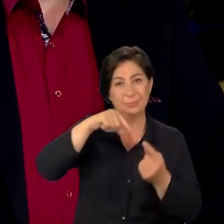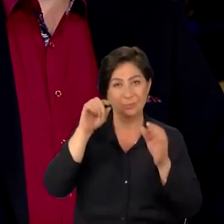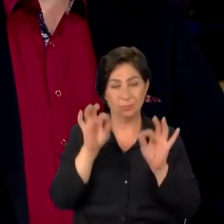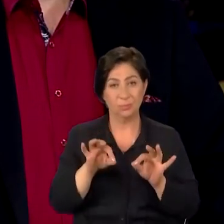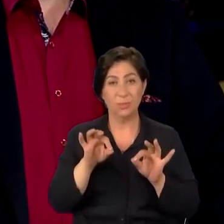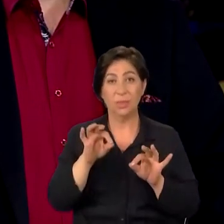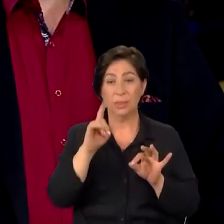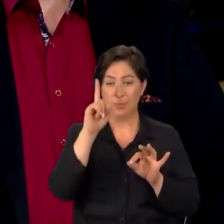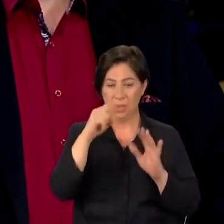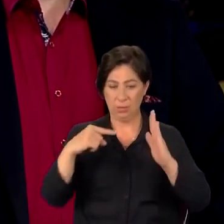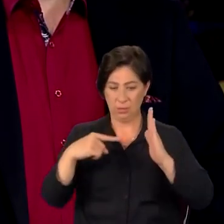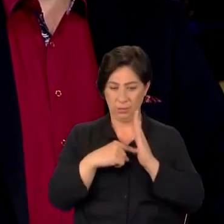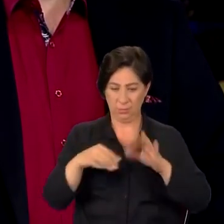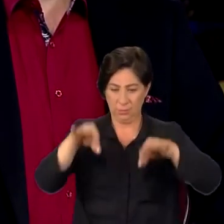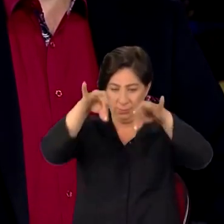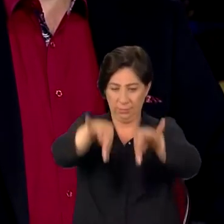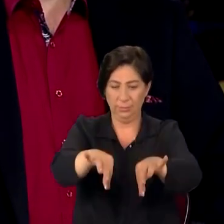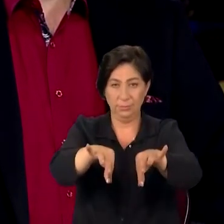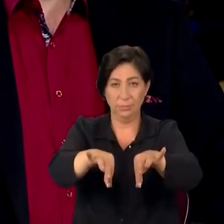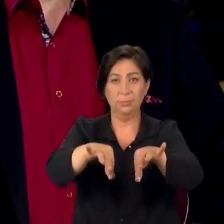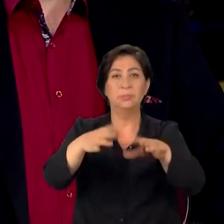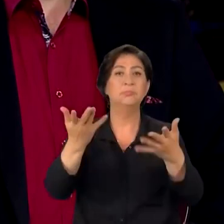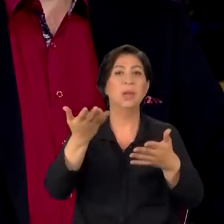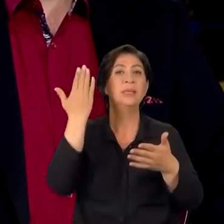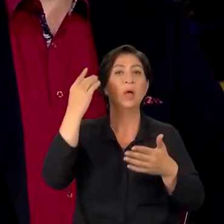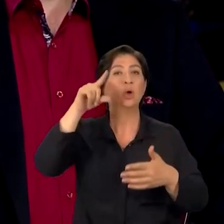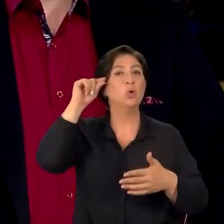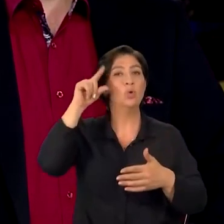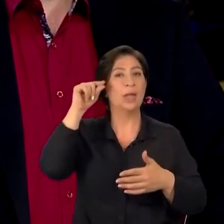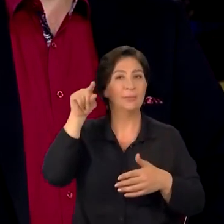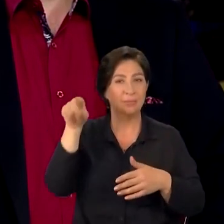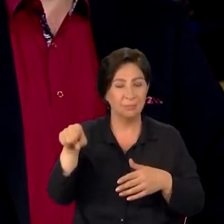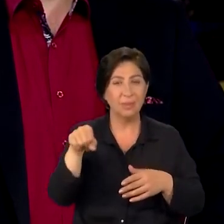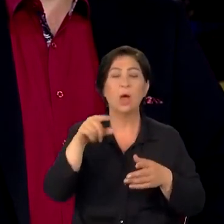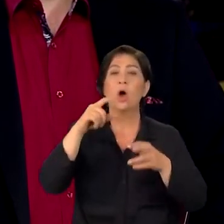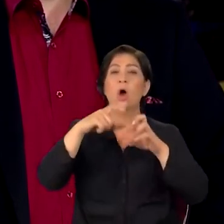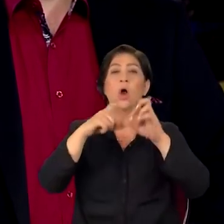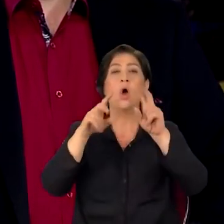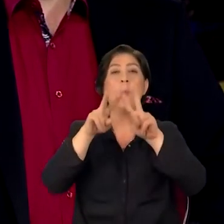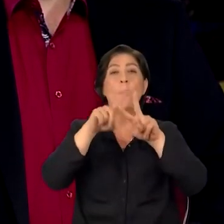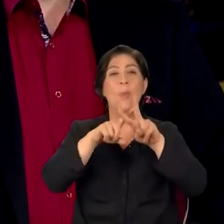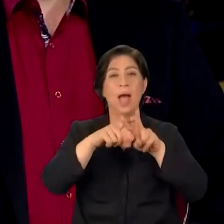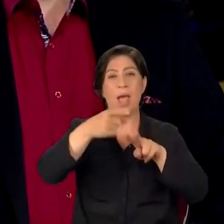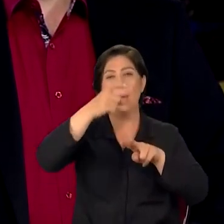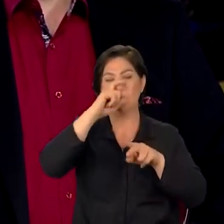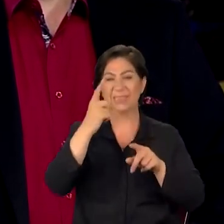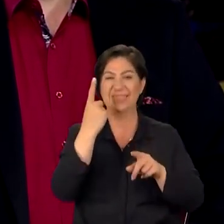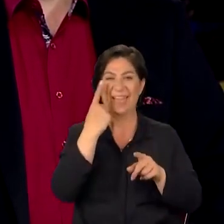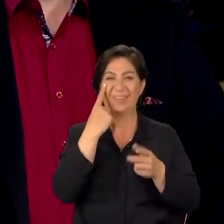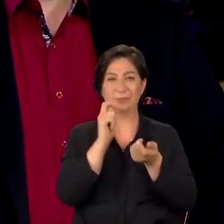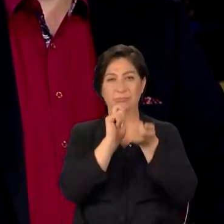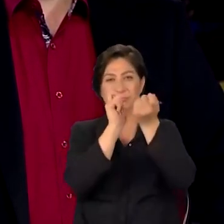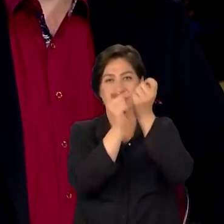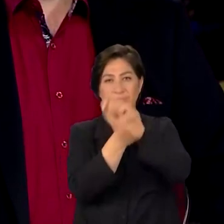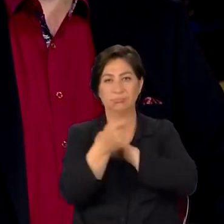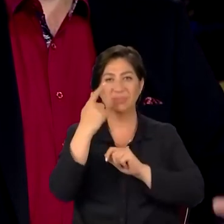şekillenir. Kendisine bir ideoloji tayin eder. İşte bu eskiden Yunan ideolojisiydi. Roma İmparatorluğu aldı bunu